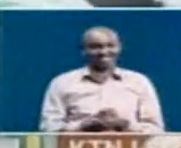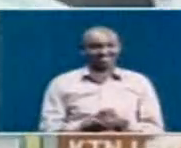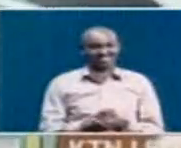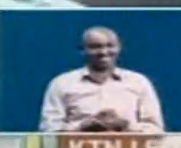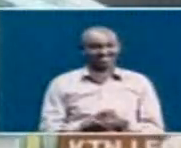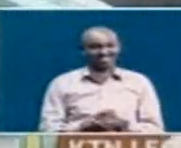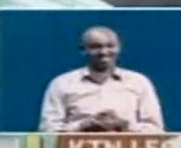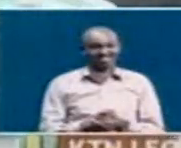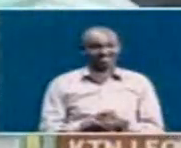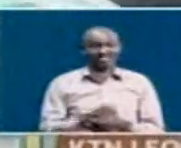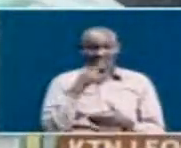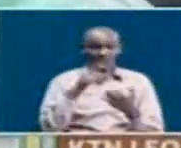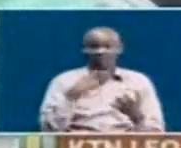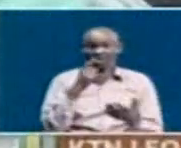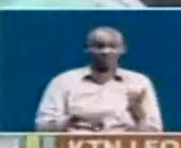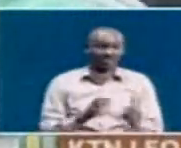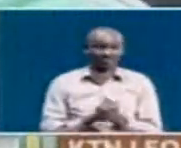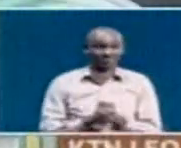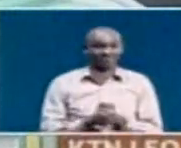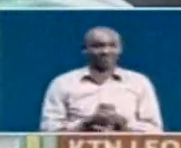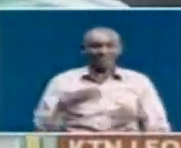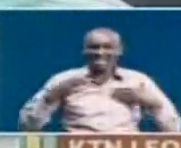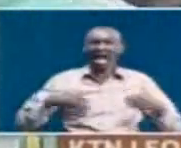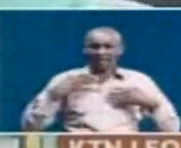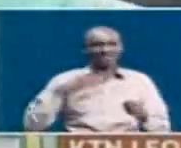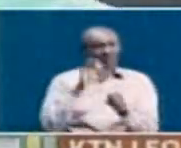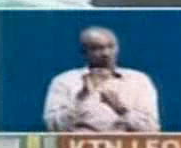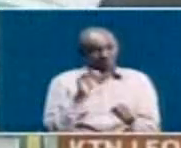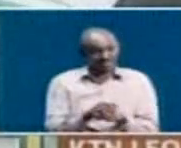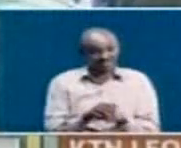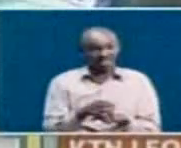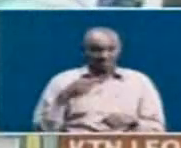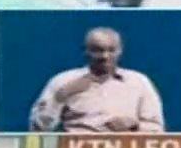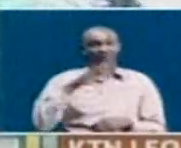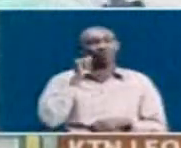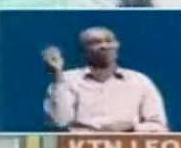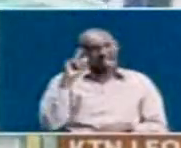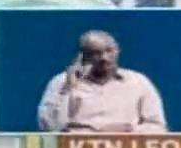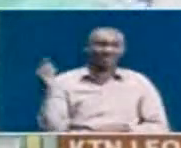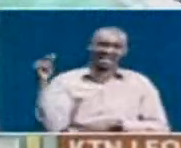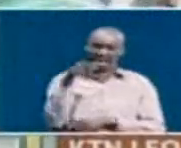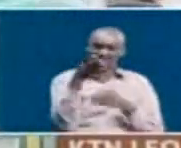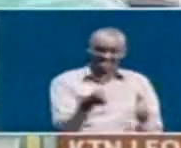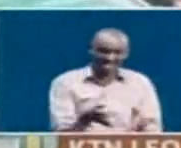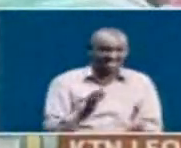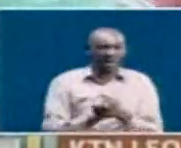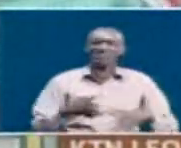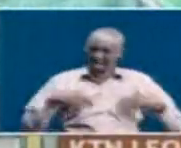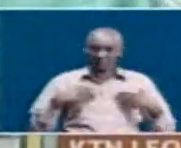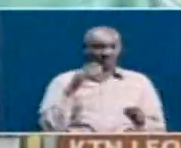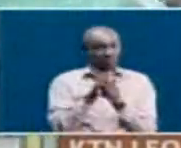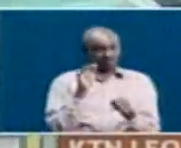imebidi bila unahisi bwana baada ya Gor kutoka kikombe. Nimefurahia sana manake tumetoka na hivyo bidii, tumekuja kwa vijalara. Nimefurahia